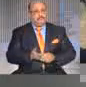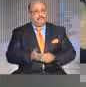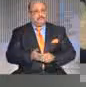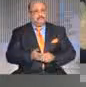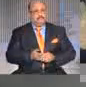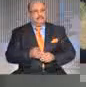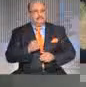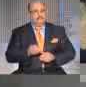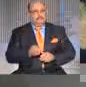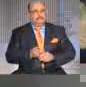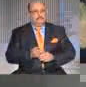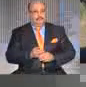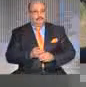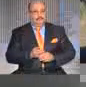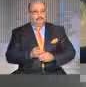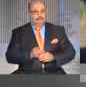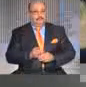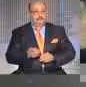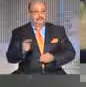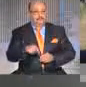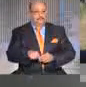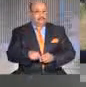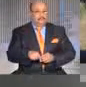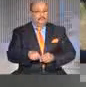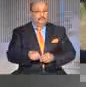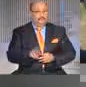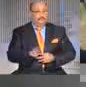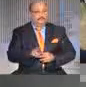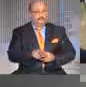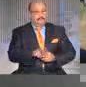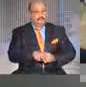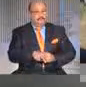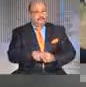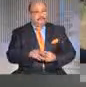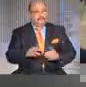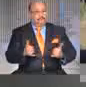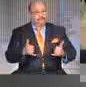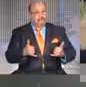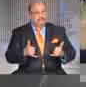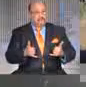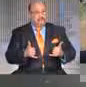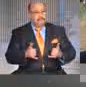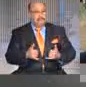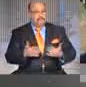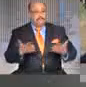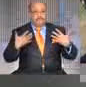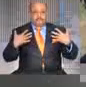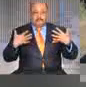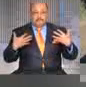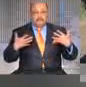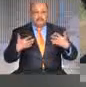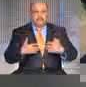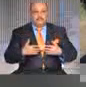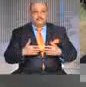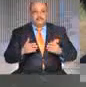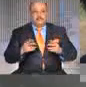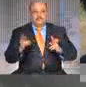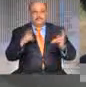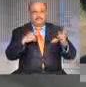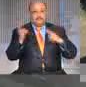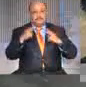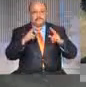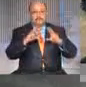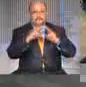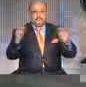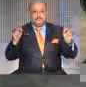هذا مش الهوة اللي صارت ماهيش باهية برشا، معناتها تشوفوا معناها فما زبلة ملوحة، فما معناها